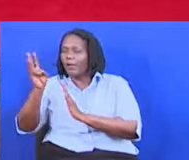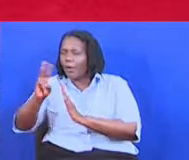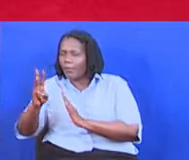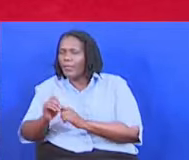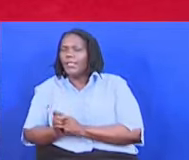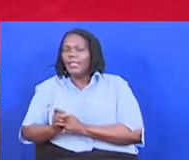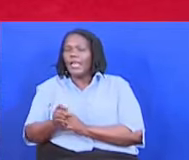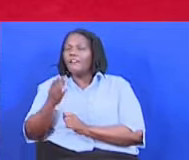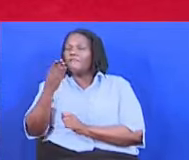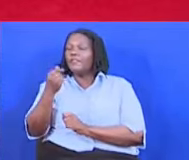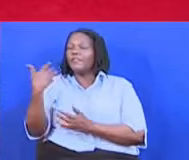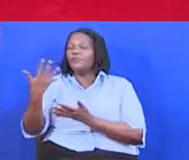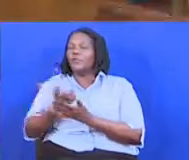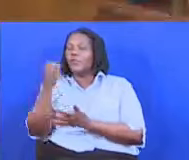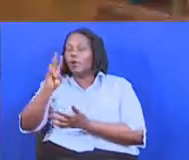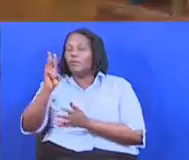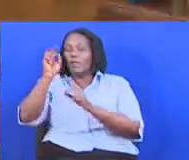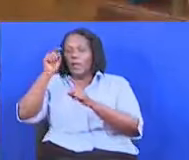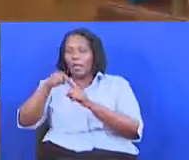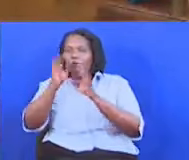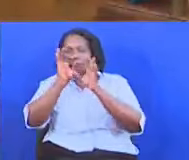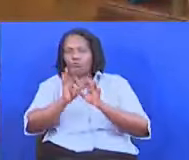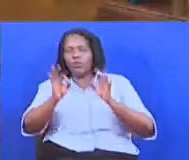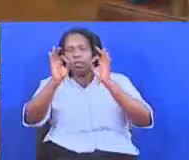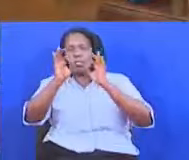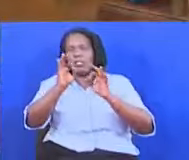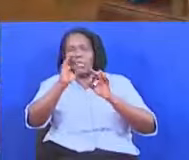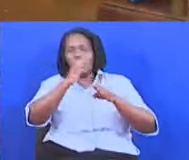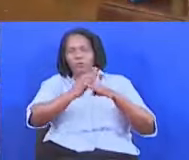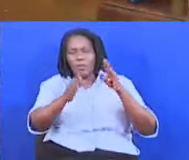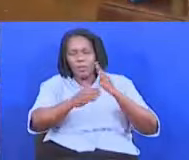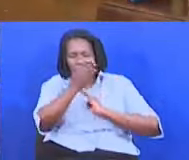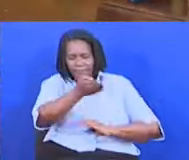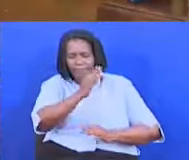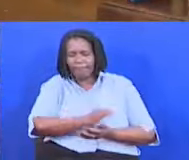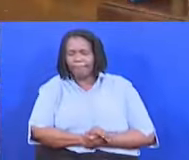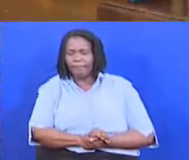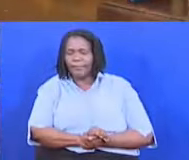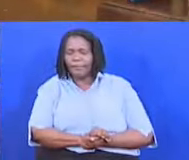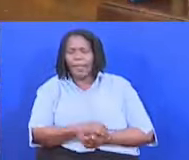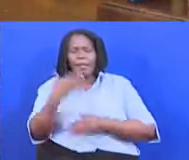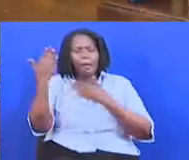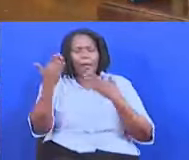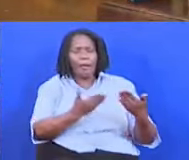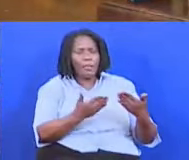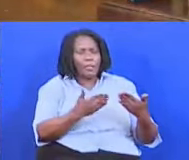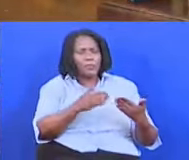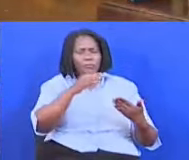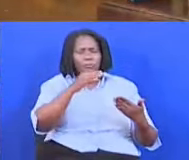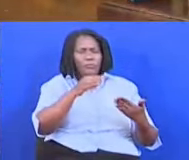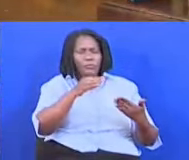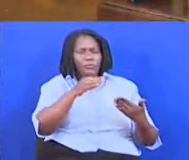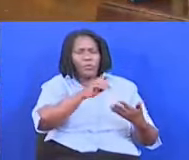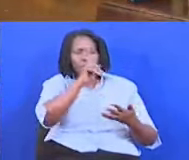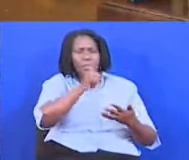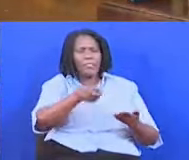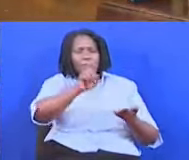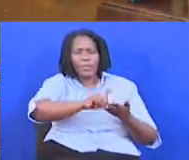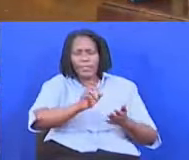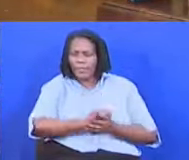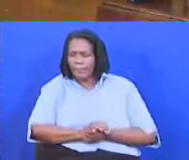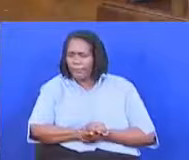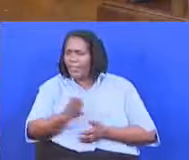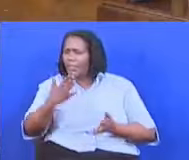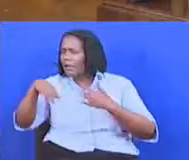ajili ya kuboresha soko hilo. Asante. Mheshimiwa Shaban Shekilindi, swali la nyongeza. Je, ni lini serikali